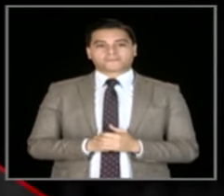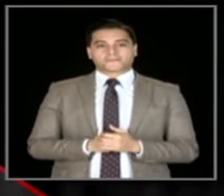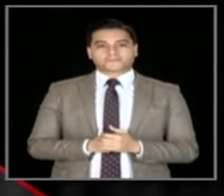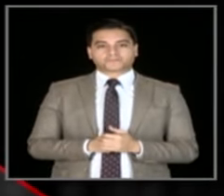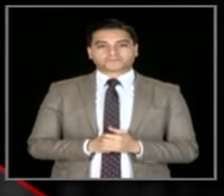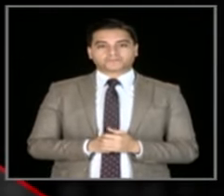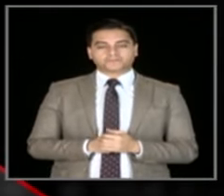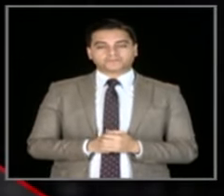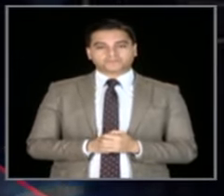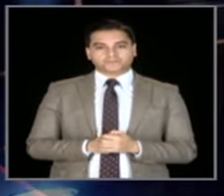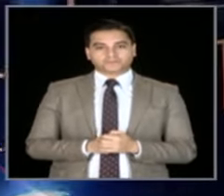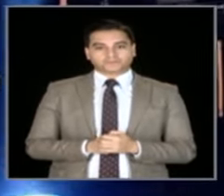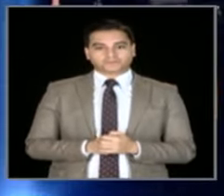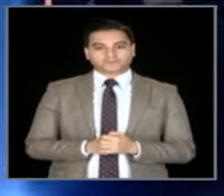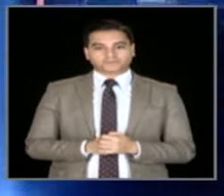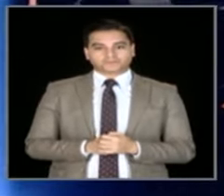العلم.